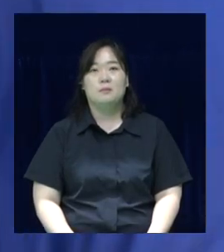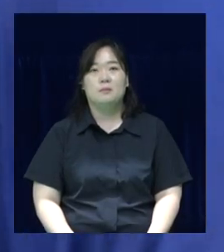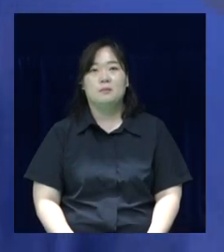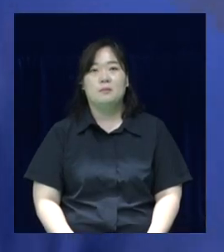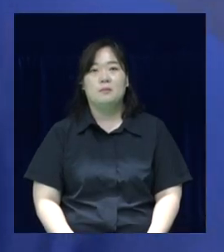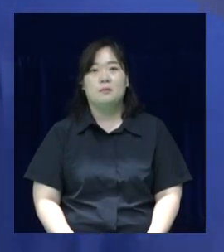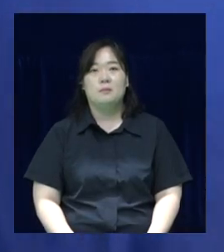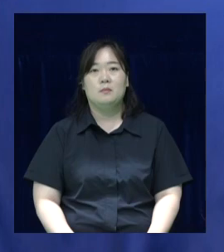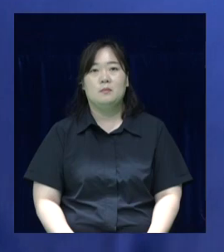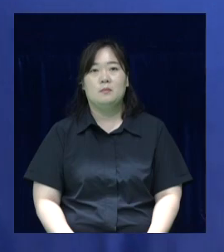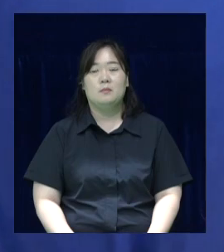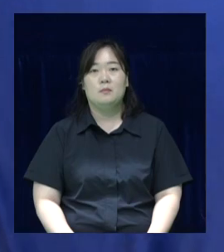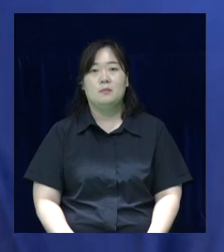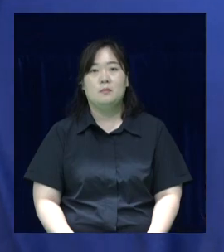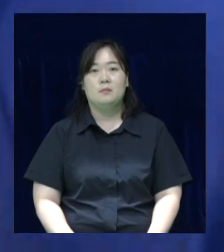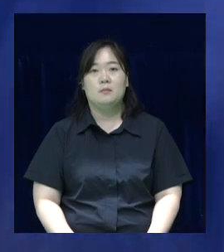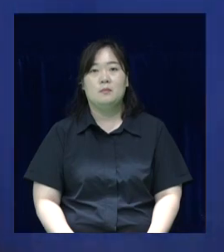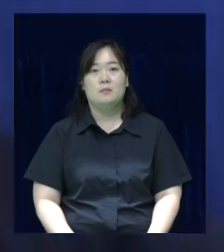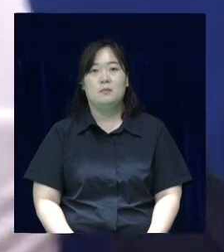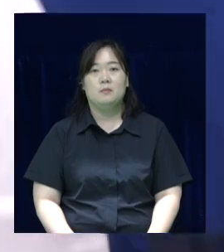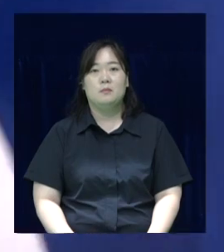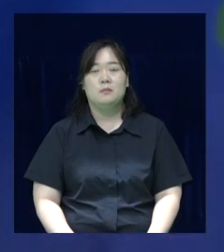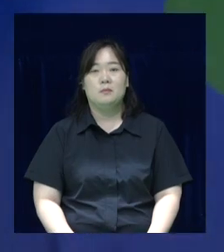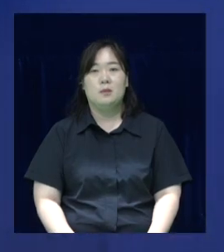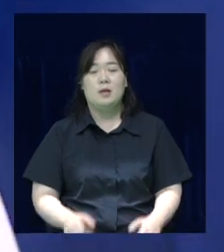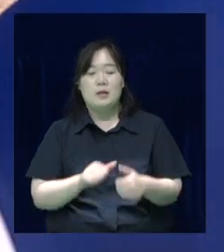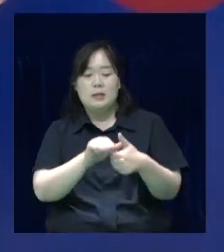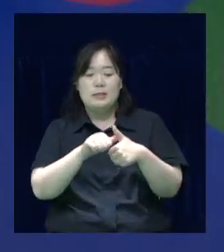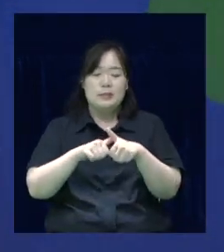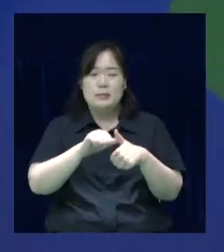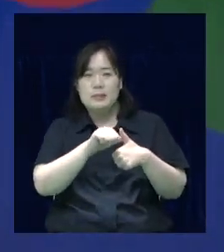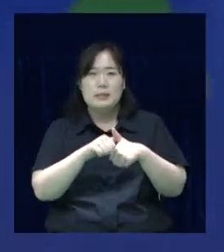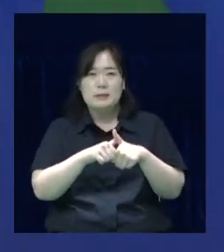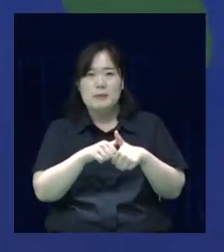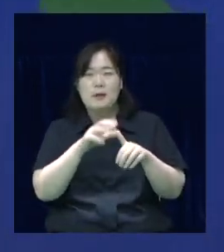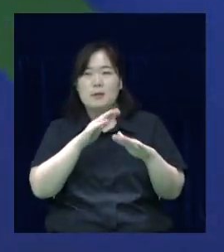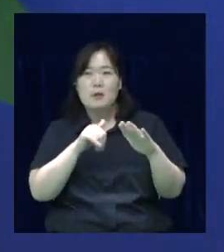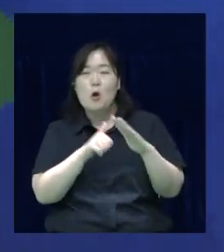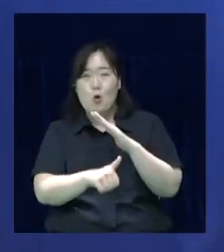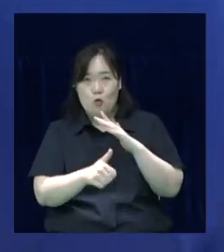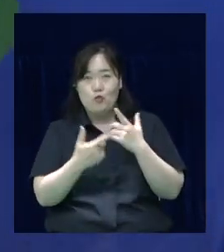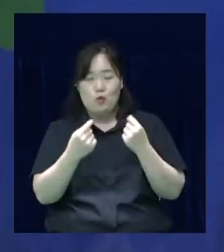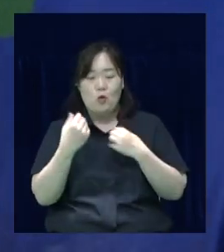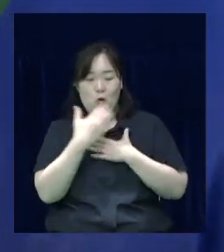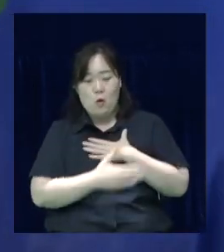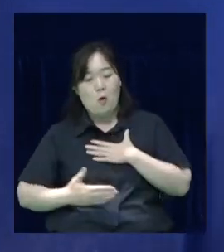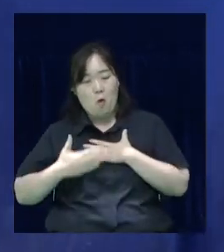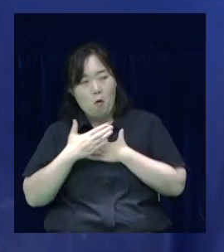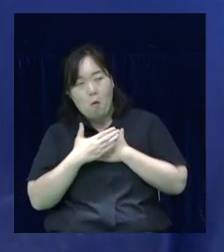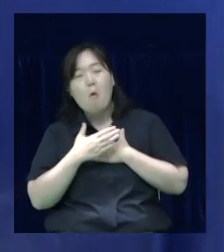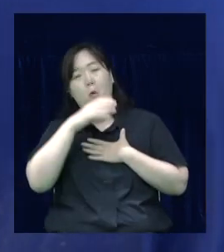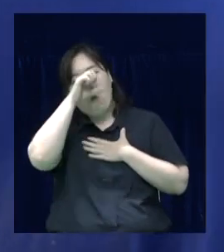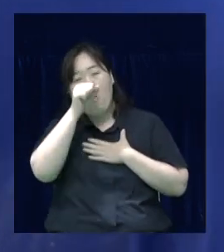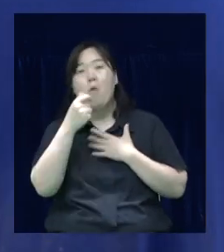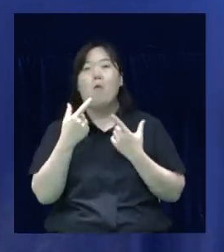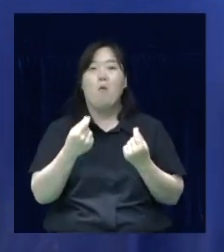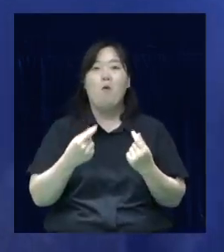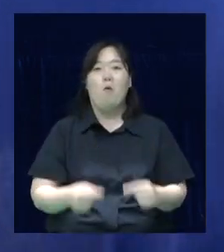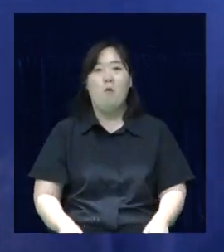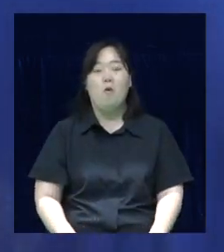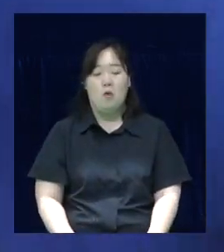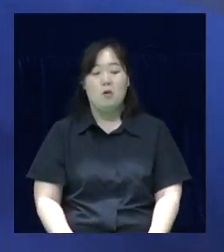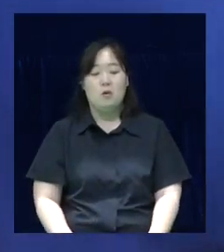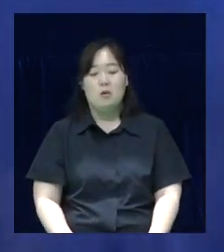특히나 이런 체형은 좀 뭐 씨름하는 선수들한테서 많이 느껴지는 그런 예. 체격인데 그 우리나라 장애인 역도 선수 중에 좀 드문 체격을 가지고 있습니다. 네.